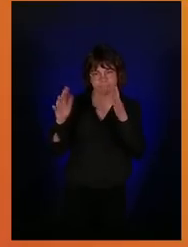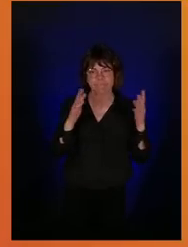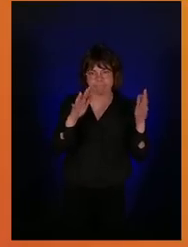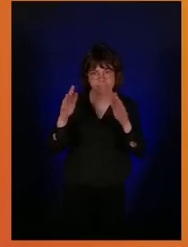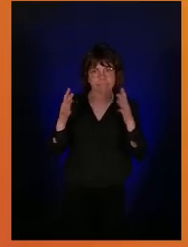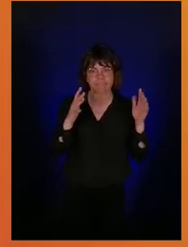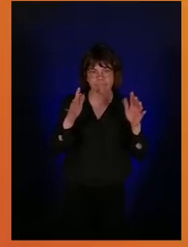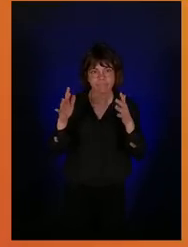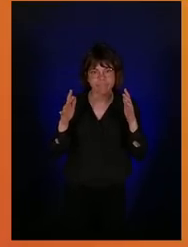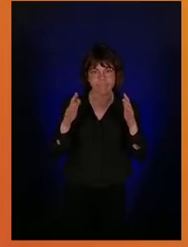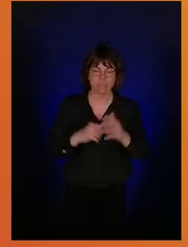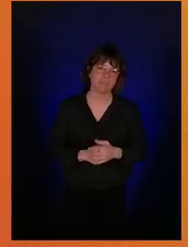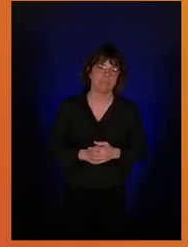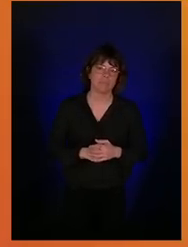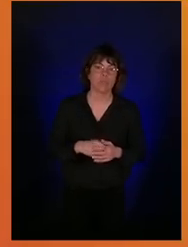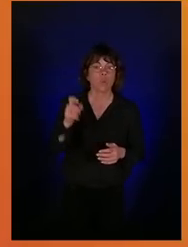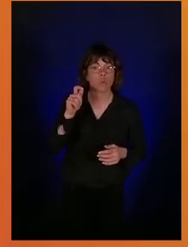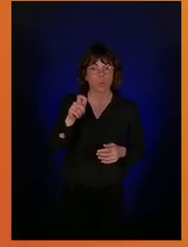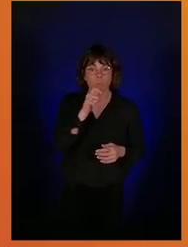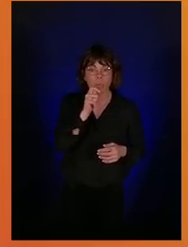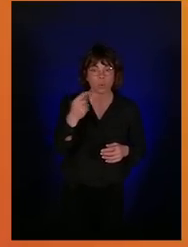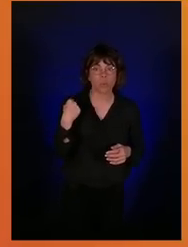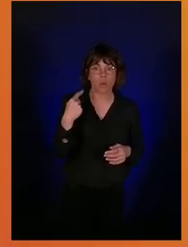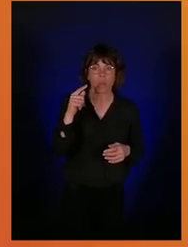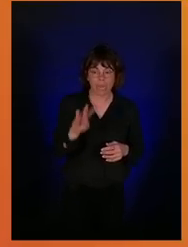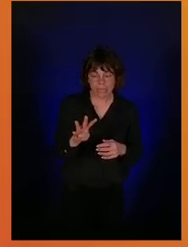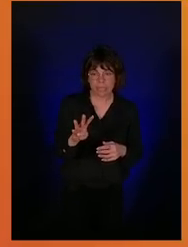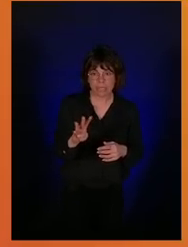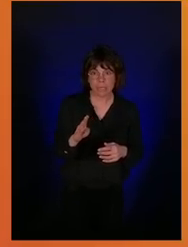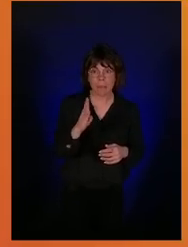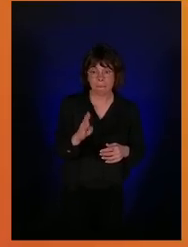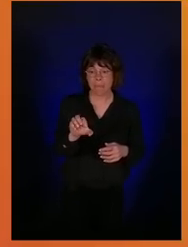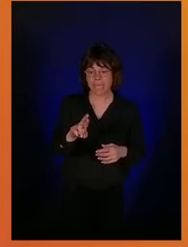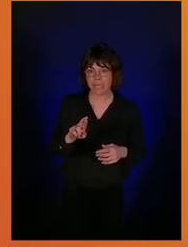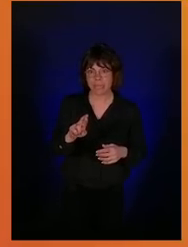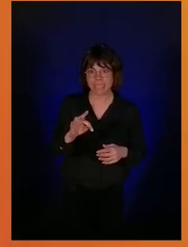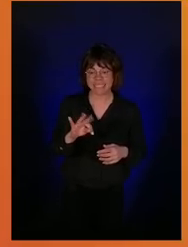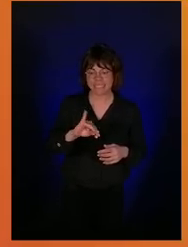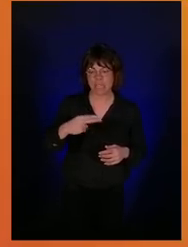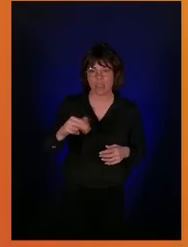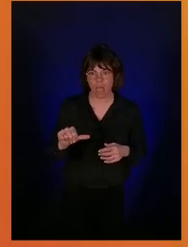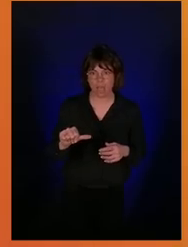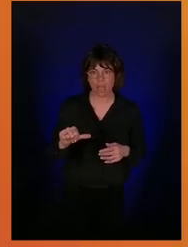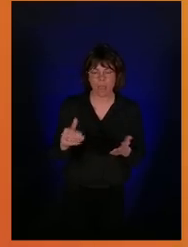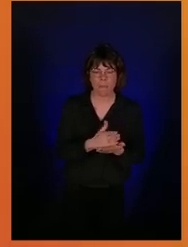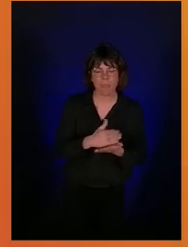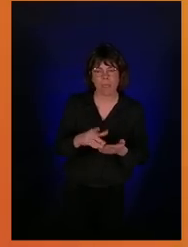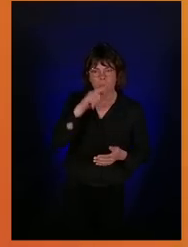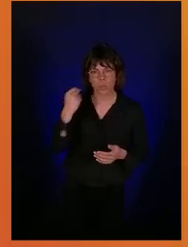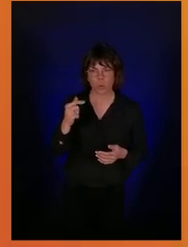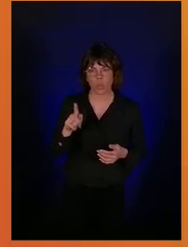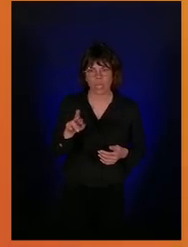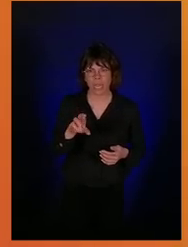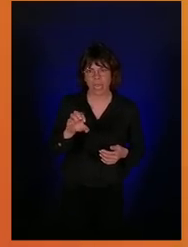Merci Nicolas. Au micro numéro 4, Bettina Winterstein. Et puis se prépare Cipriano Grégory au